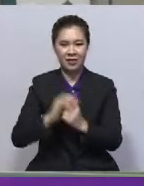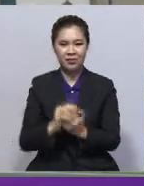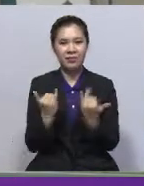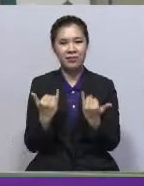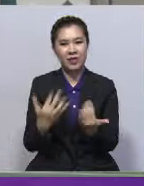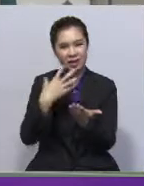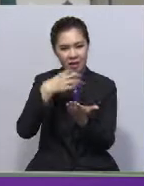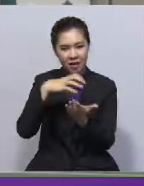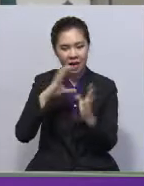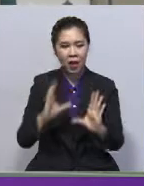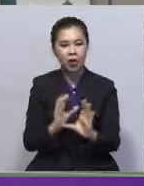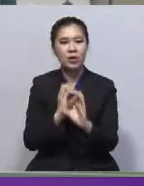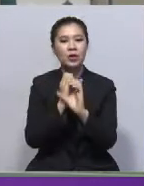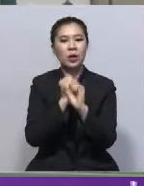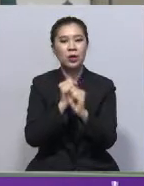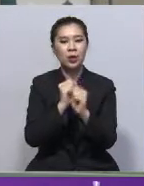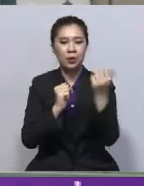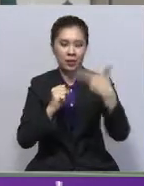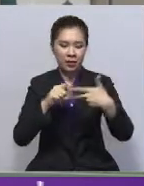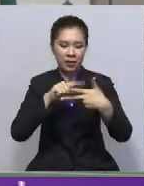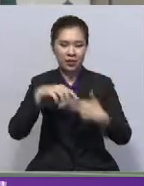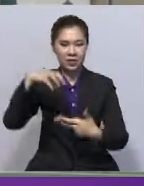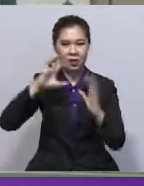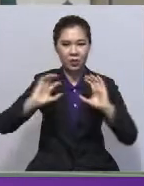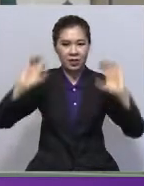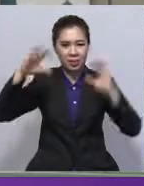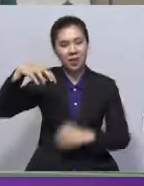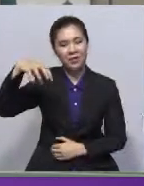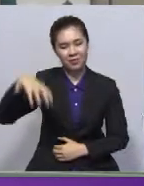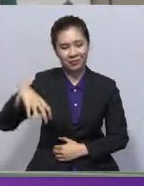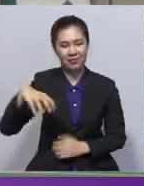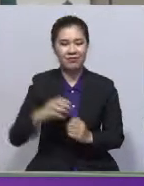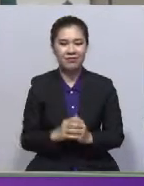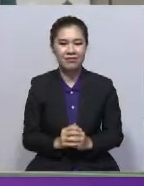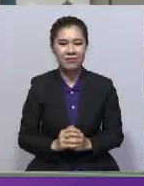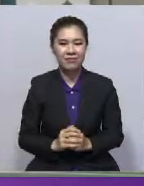การแถลงข่าวสรุปภาพรวมการปฏิรูปประเทศ3ด้านที่ทำเนียบรัฐบาลช่วงนี้กลับไปยังสถานีครับ